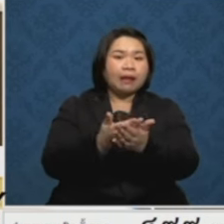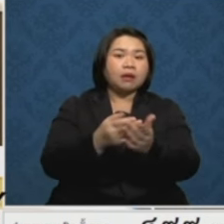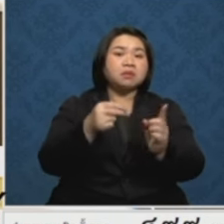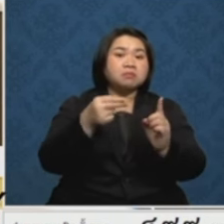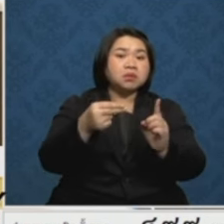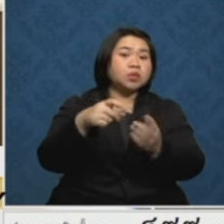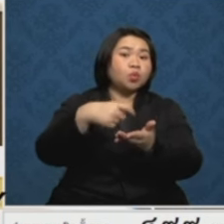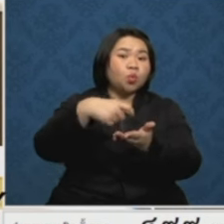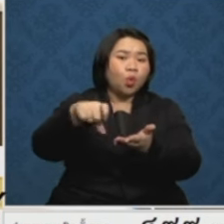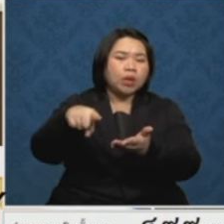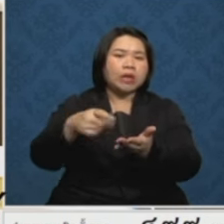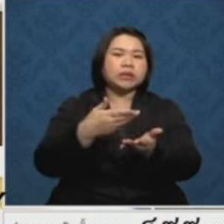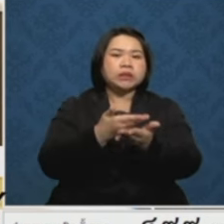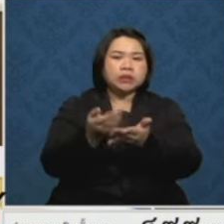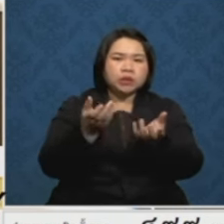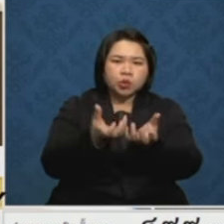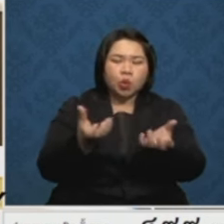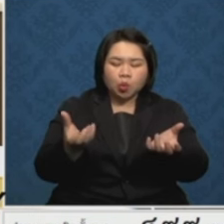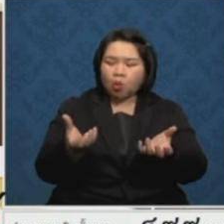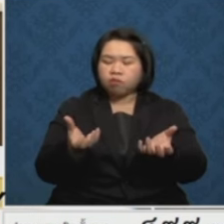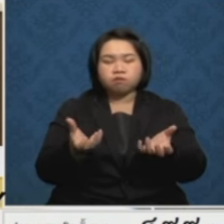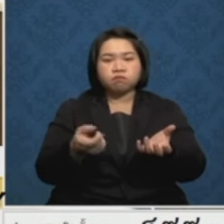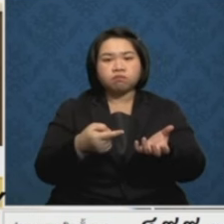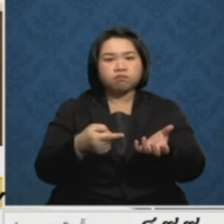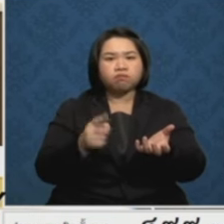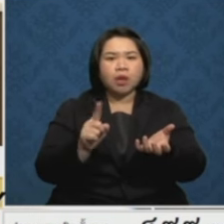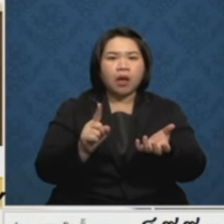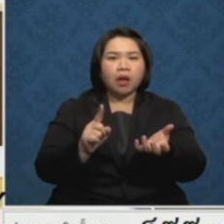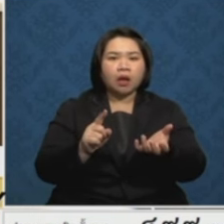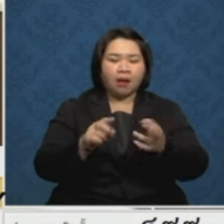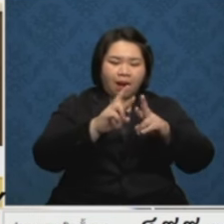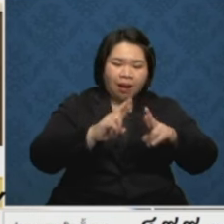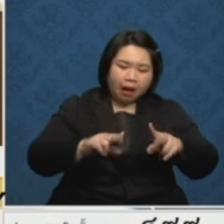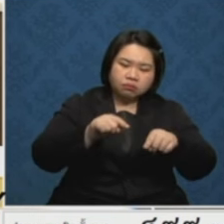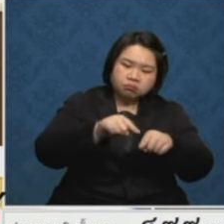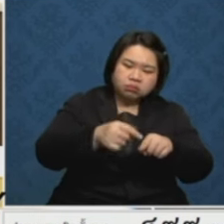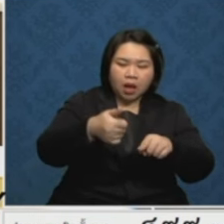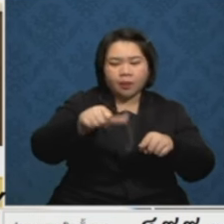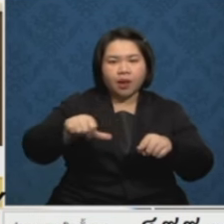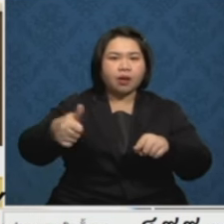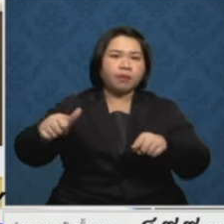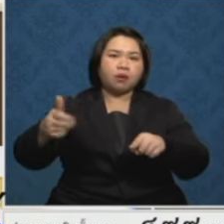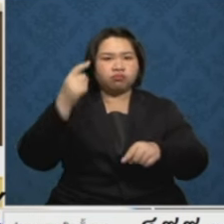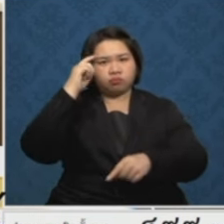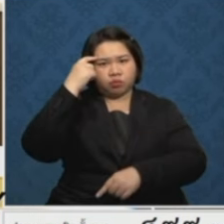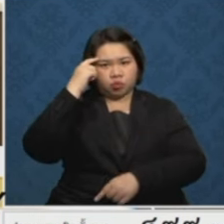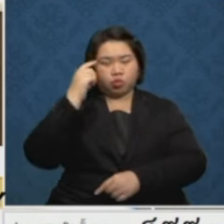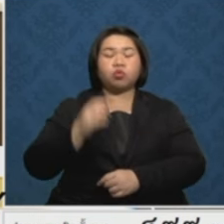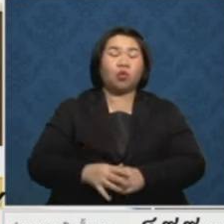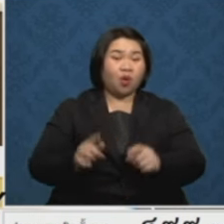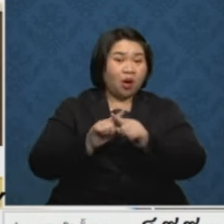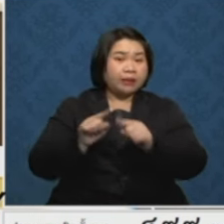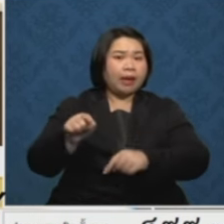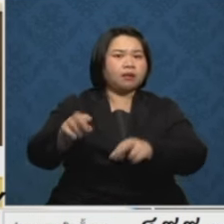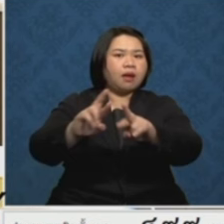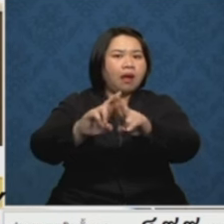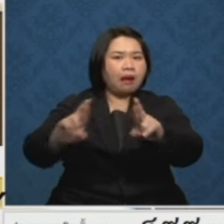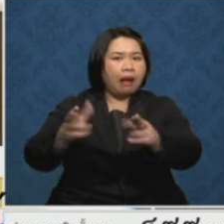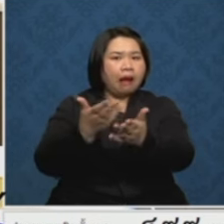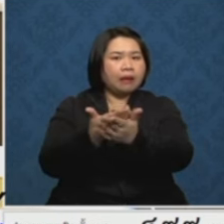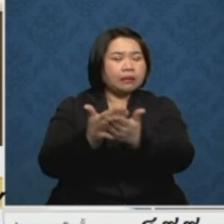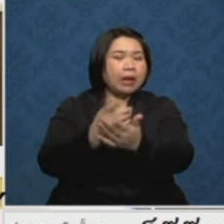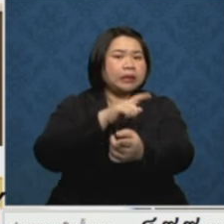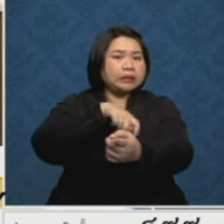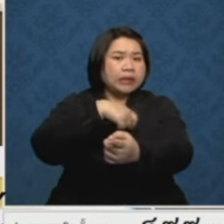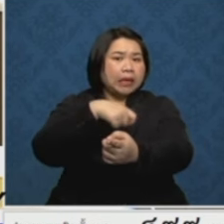ใช้ซื้อวัตถุดิบได้ก็จริงแต่อาจจะไม่ทุกร้านหรือเขาก็ไม่ได้มีต้นทุนที่มีแต่ค่าวัตถุดิบอย่